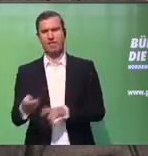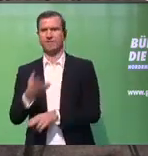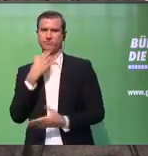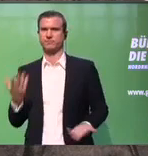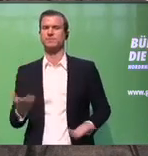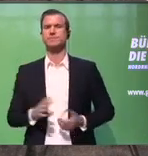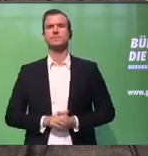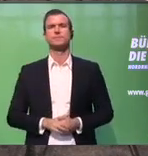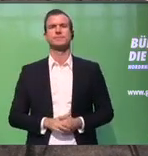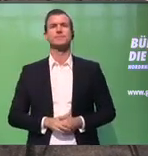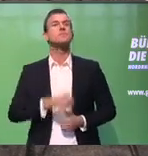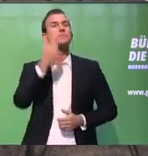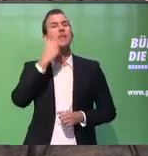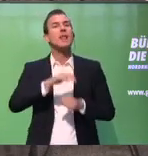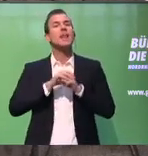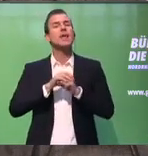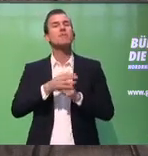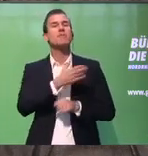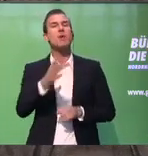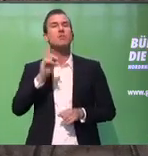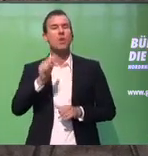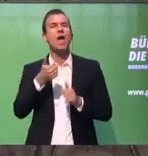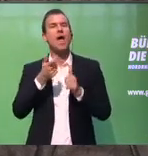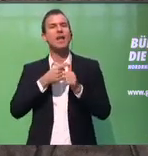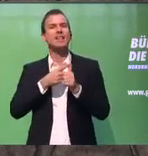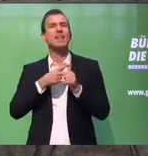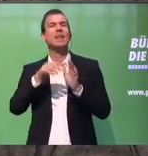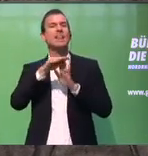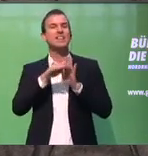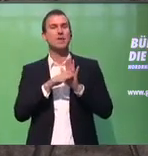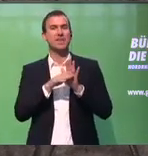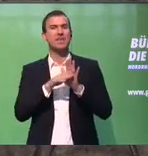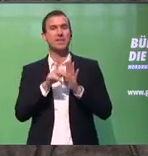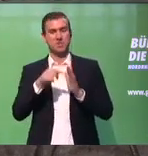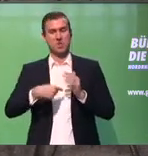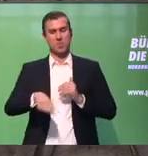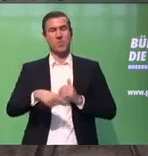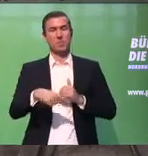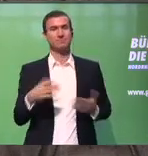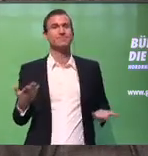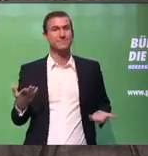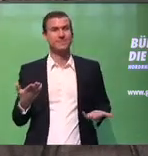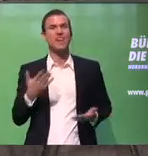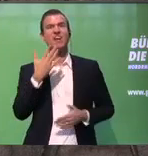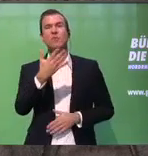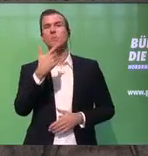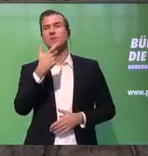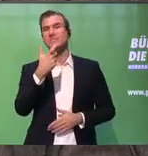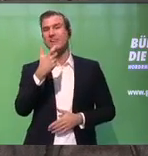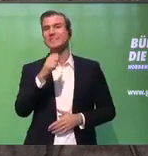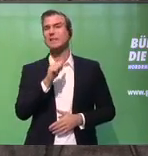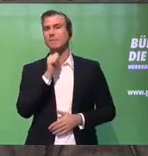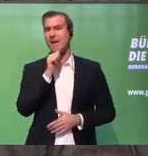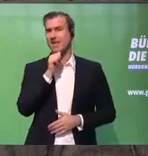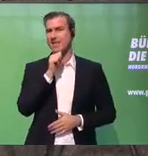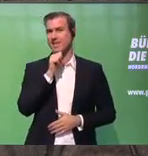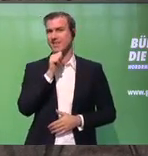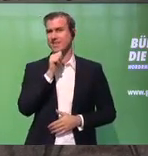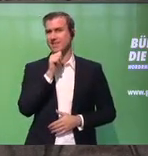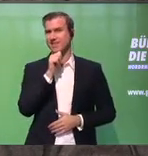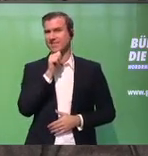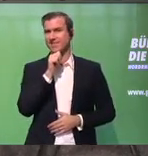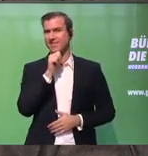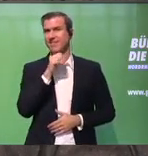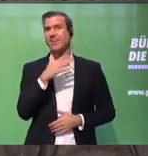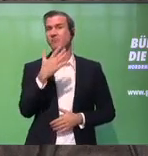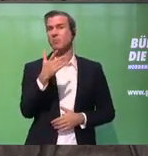liebe Freundinnen und Freunde, und dann haben wir noch einen Termin vor der Brust, nämlich den 25. Mai. Und ich sage auch